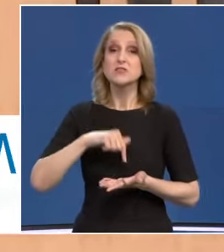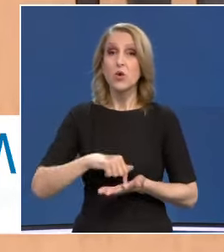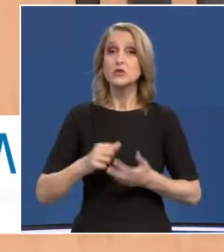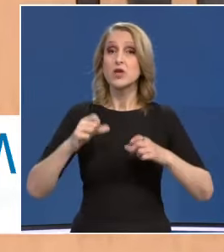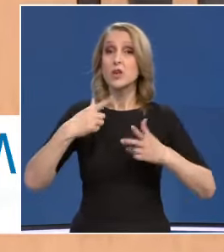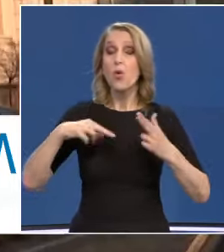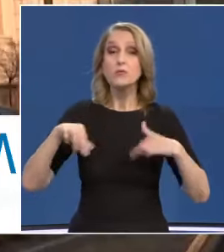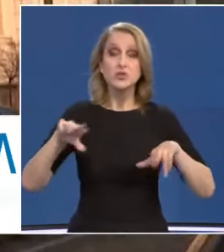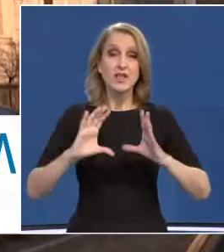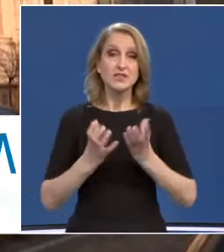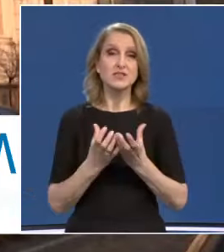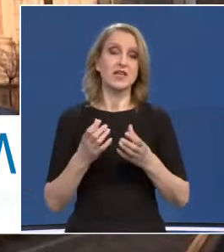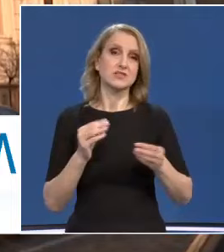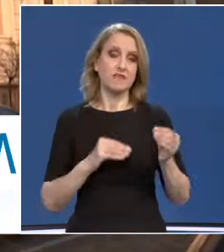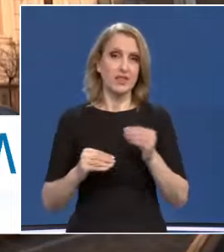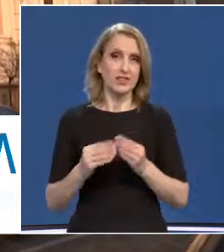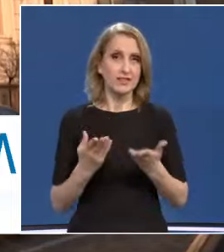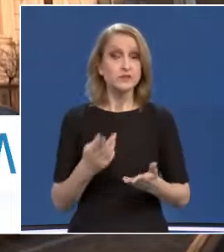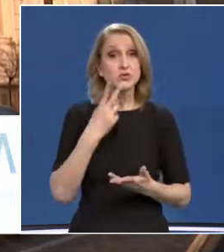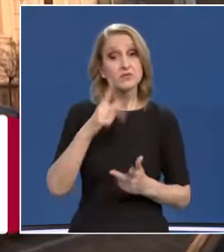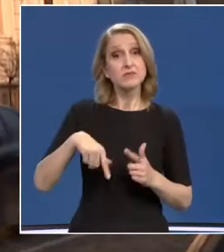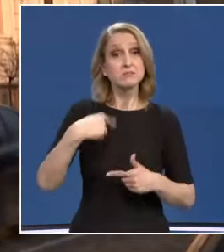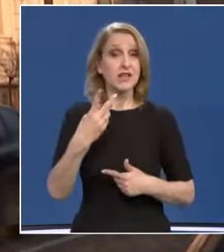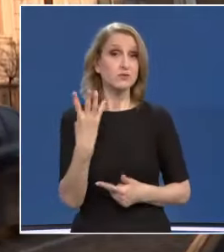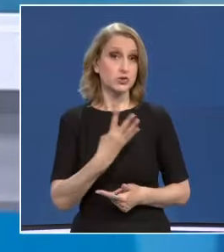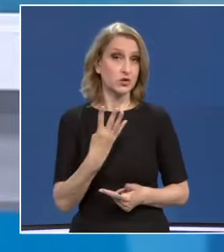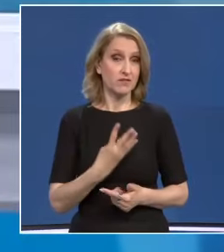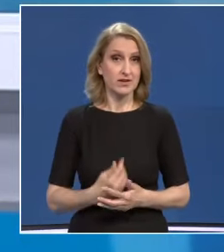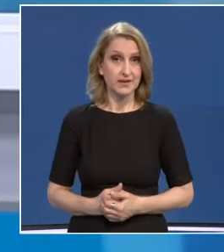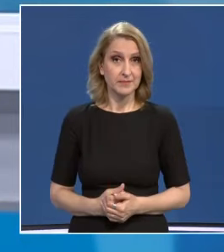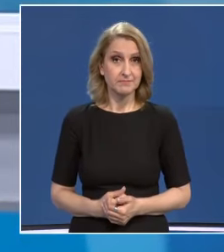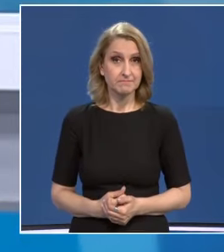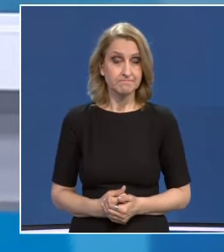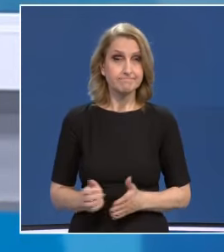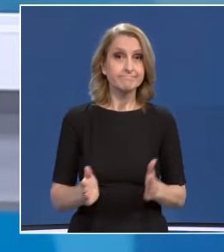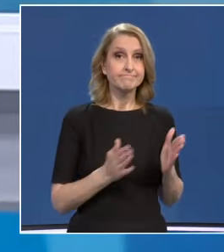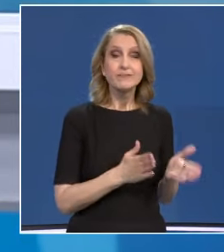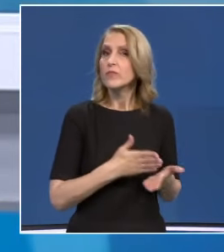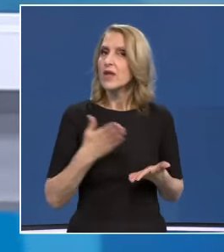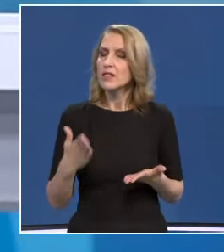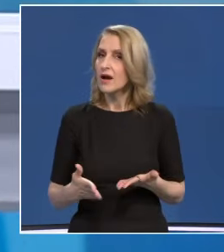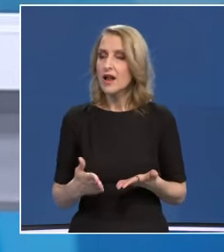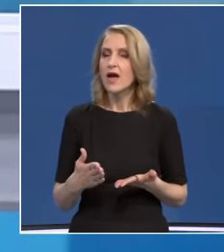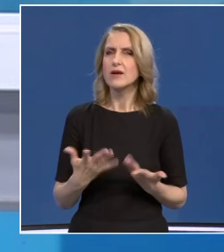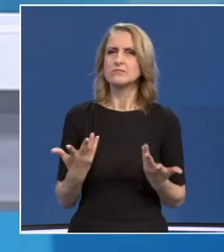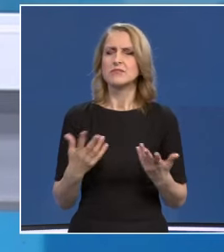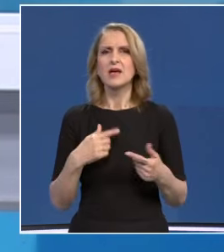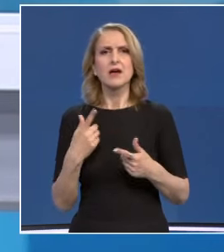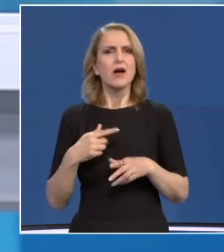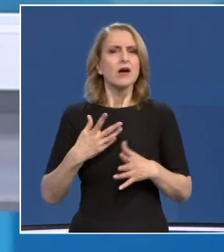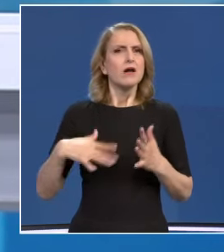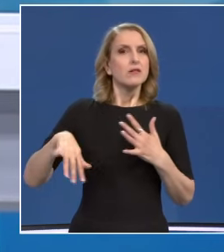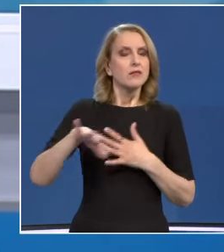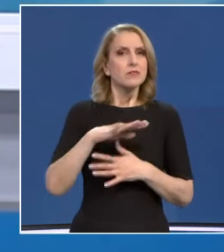ясно идния четвъртък. За новините на Нова, Благой Тицелков. На края на емисията вълна от суперлативи